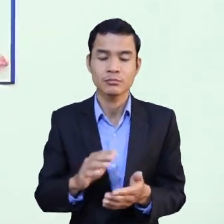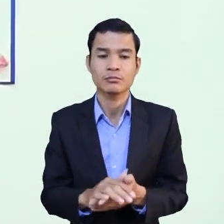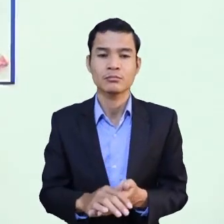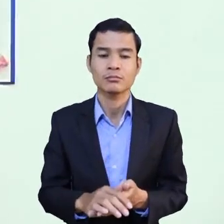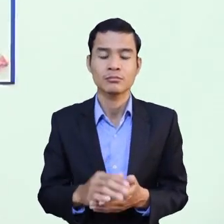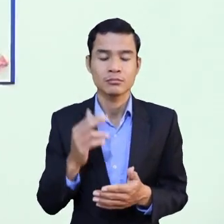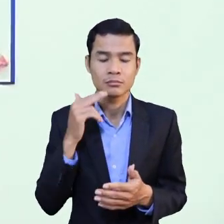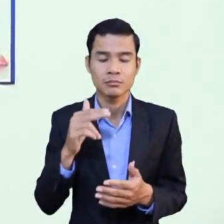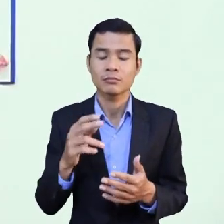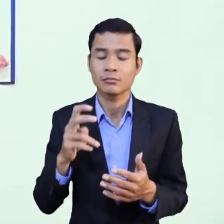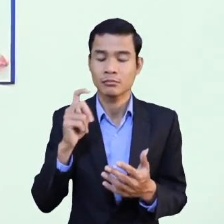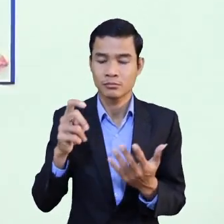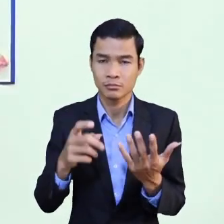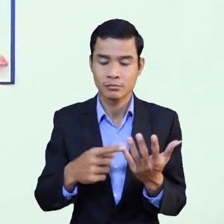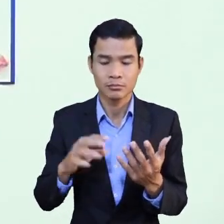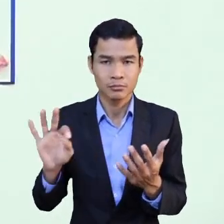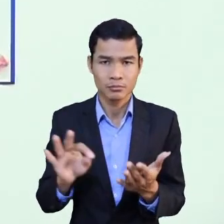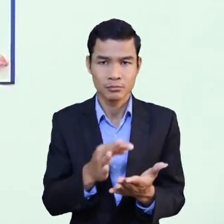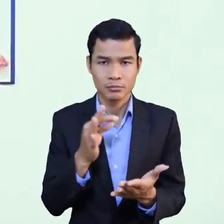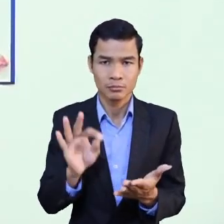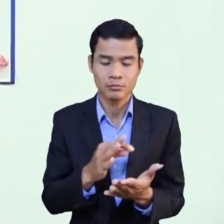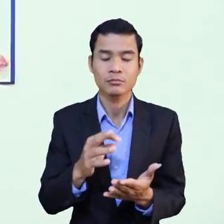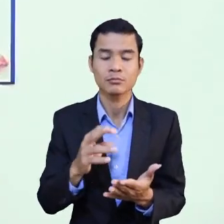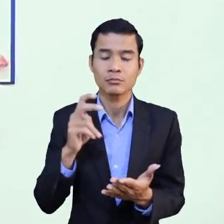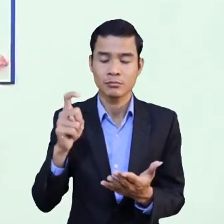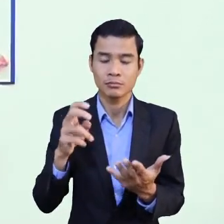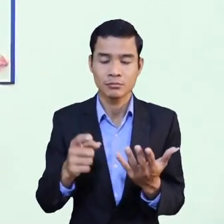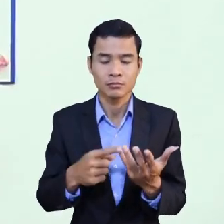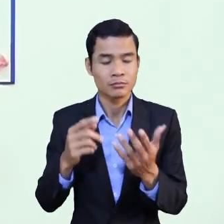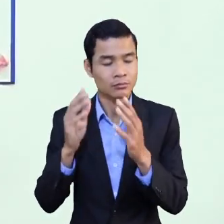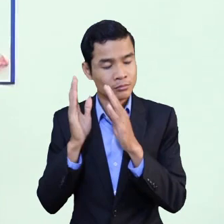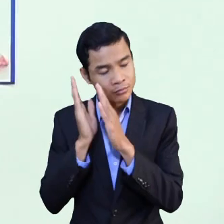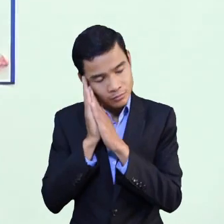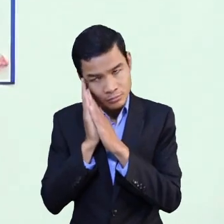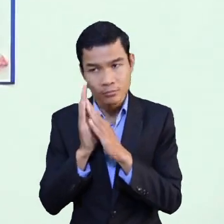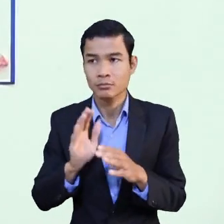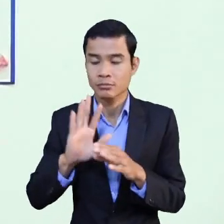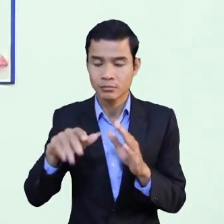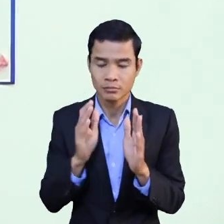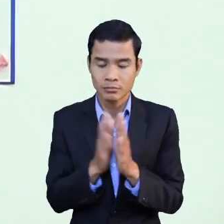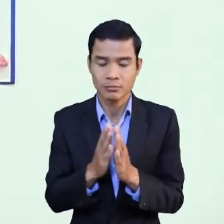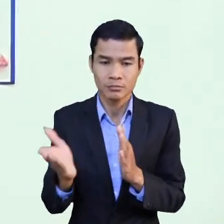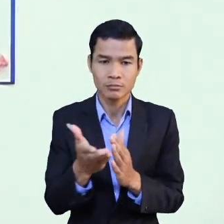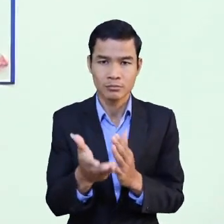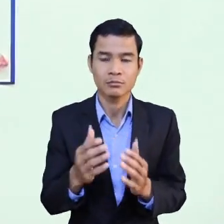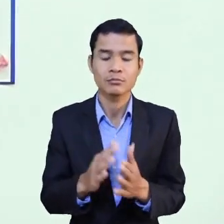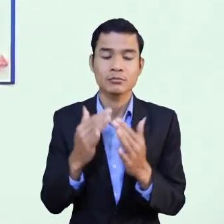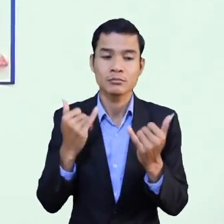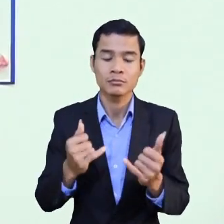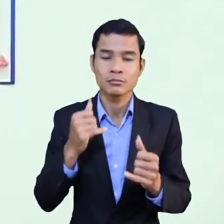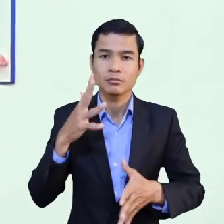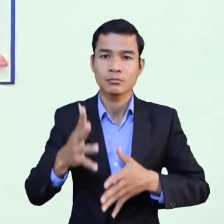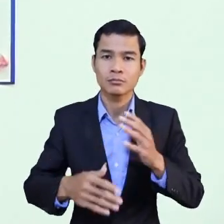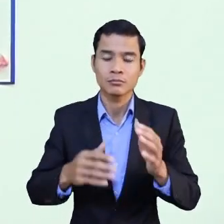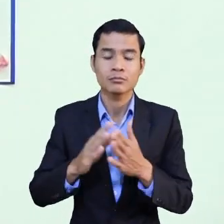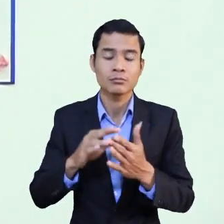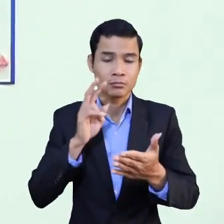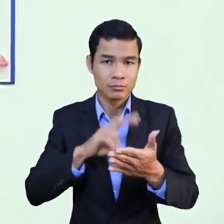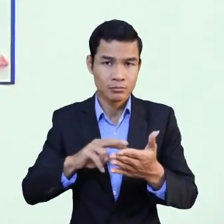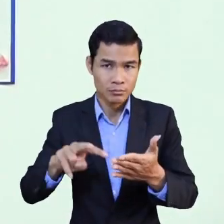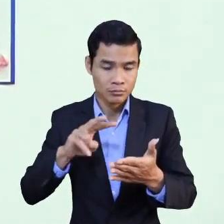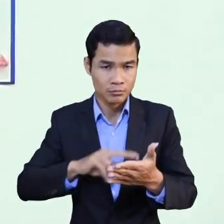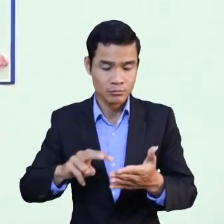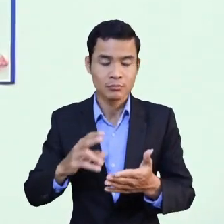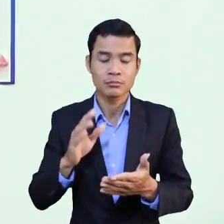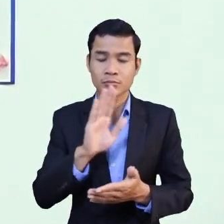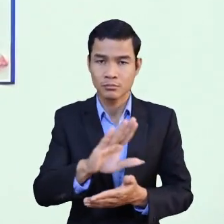ខេដេខេដេអរគុណកូនកូនហើយលោកកូនកូនចូលរួមអានអត្ថបទដោយខ្លួនឯ